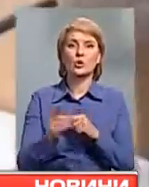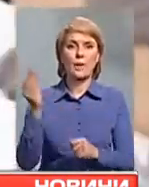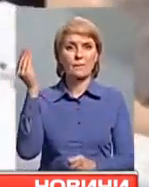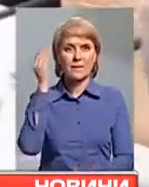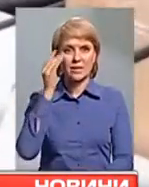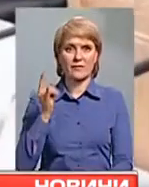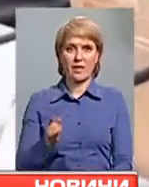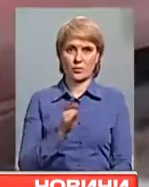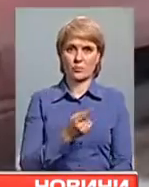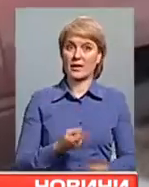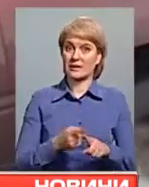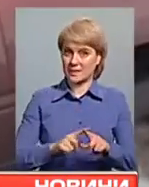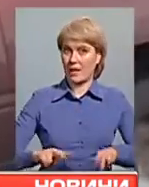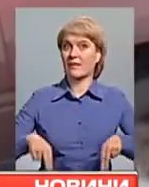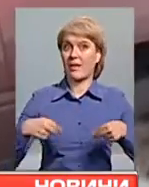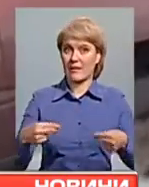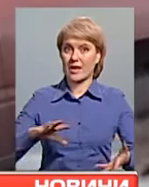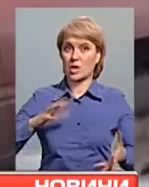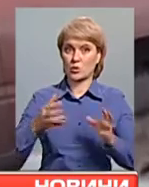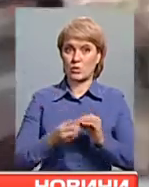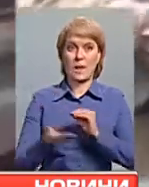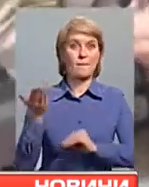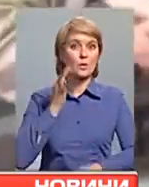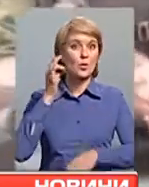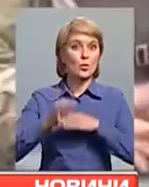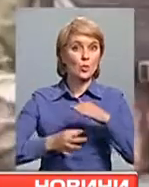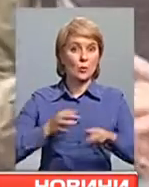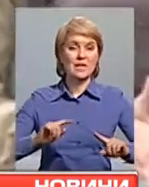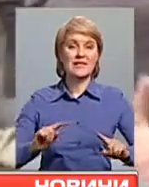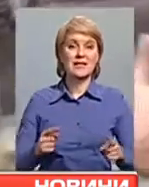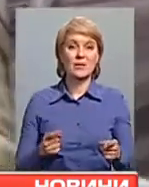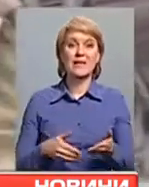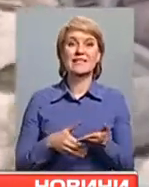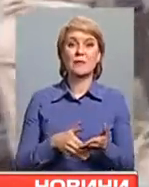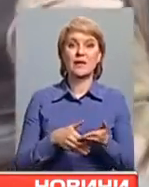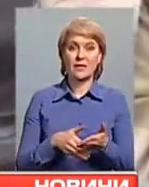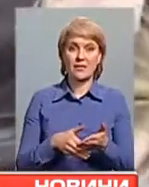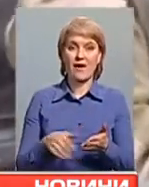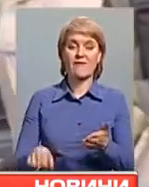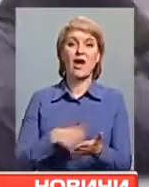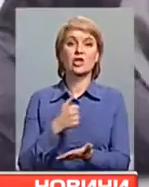автомобіля. В РНБО кажуть, це дає результати. Минулої доби бійці АТО затримали спільників ватажка